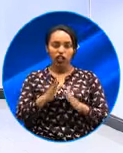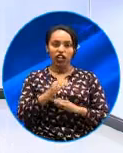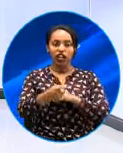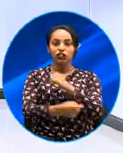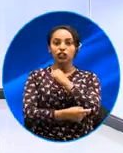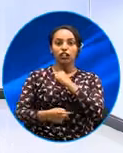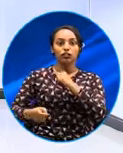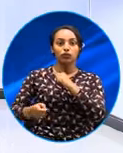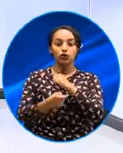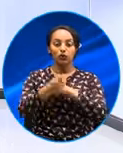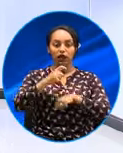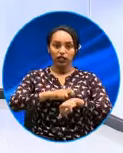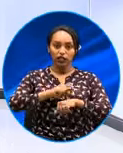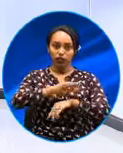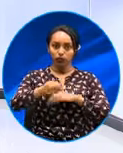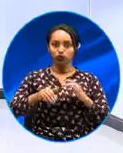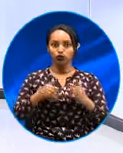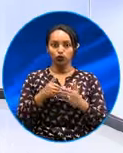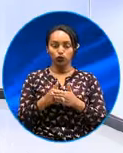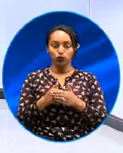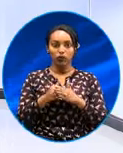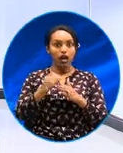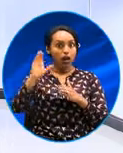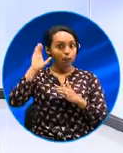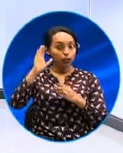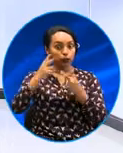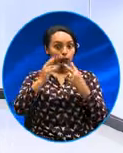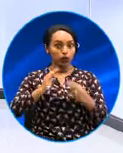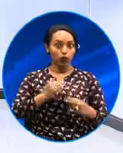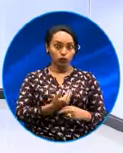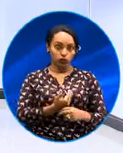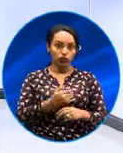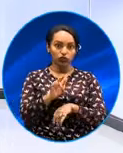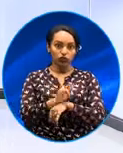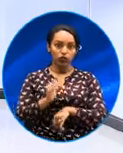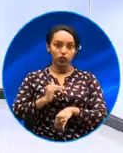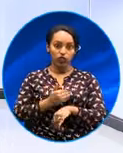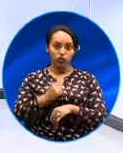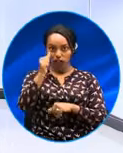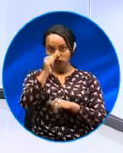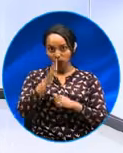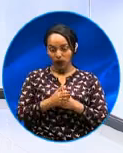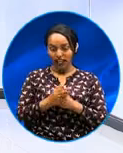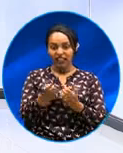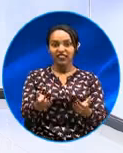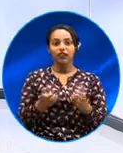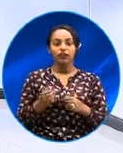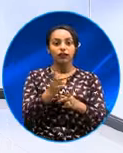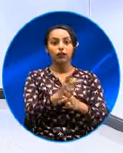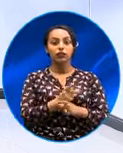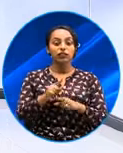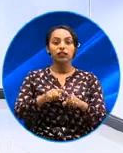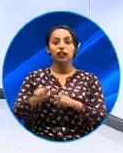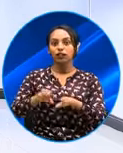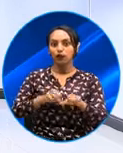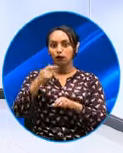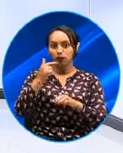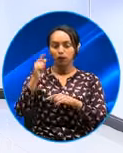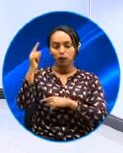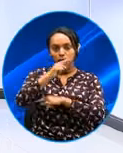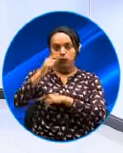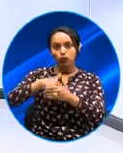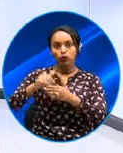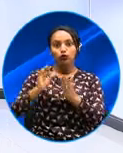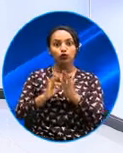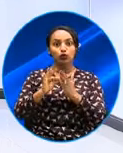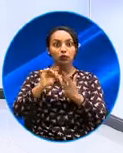አስቸጋሪና ፈታኝ በሆነባቸው ጊዜያት ሁሉ የሚያደምጡን ተመልካቾቻችንና ዜጎቻችን ኢትዮጵያውያን ተፈላጊውን ጥንቃቄ እንዲያደርጉ በሚል በየዕለቱ